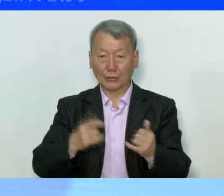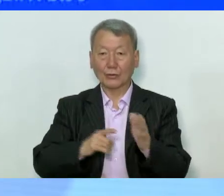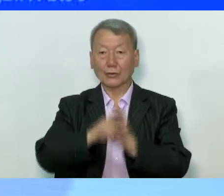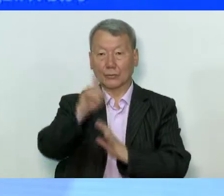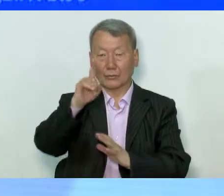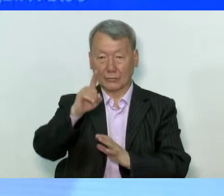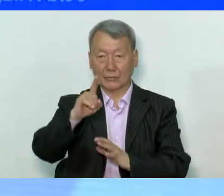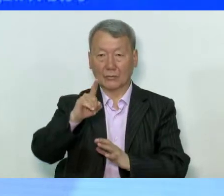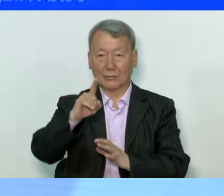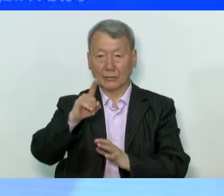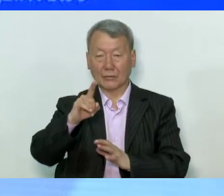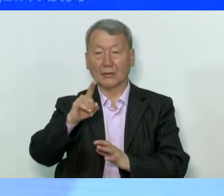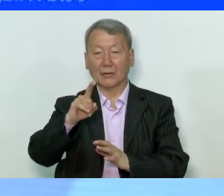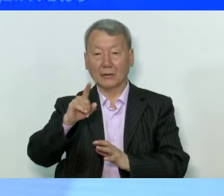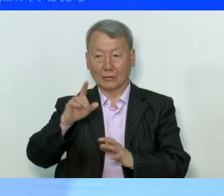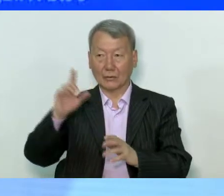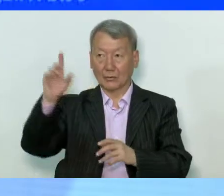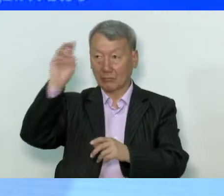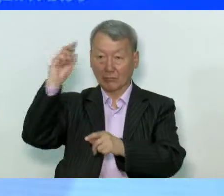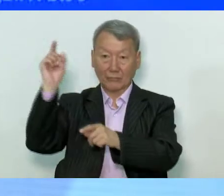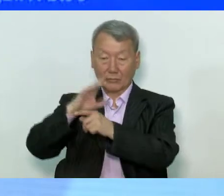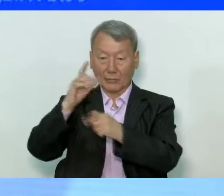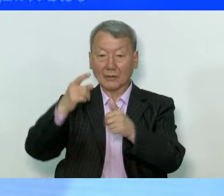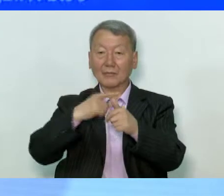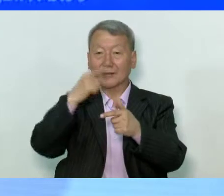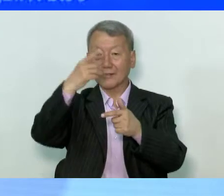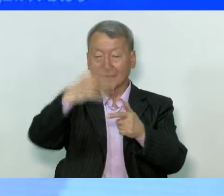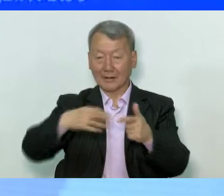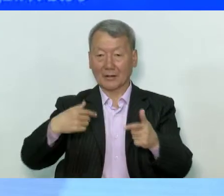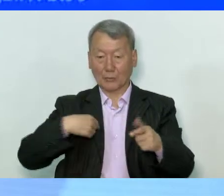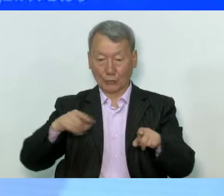жөнгө салуу боюнча атайын тапшырма келген. Биз дагы өзүбүздүн